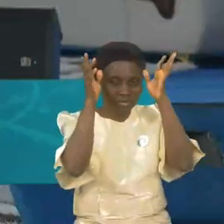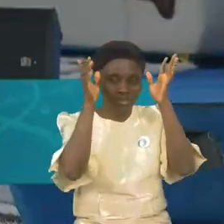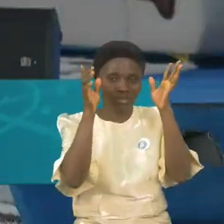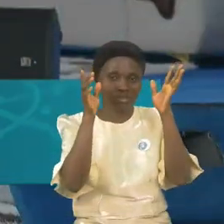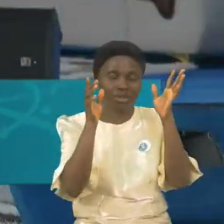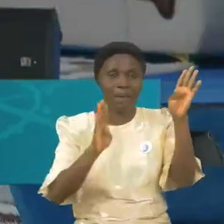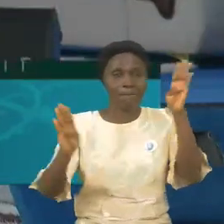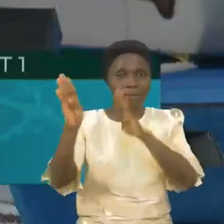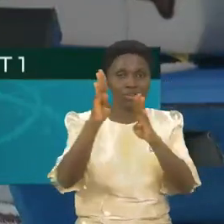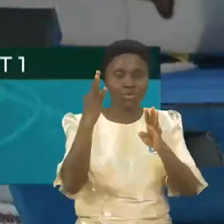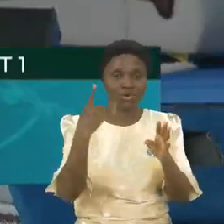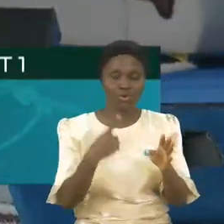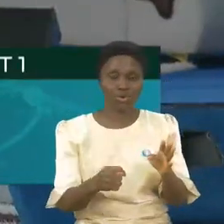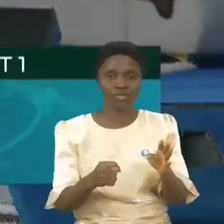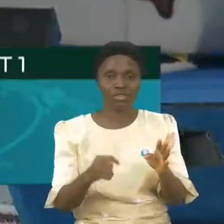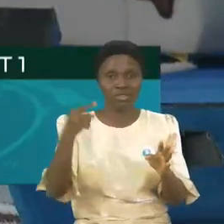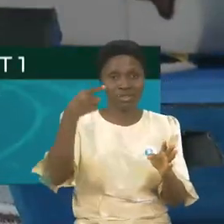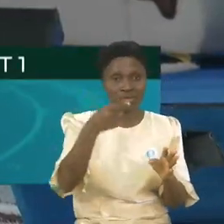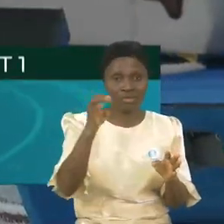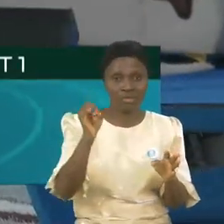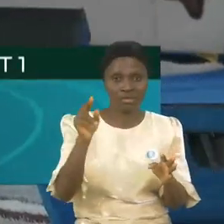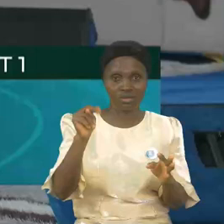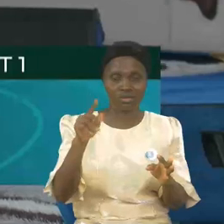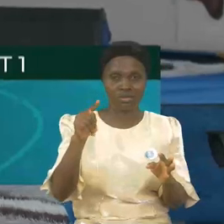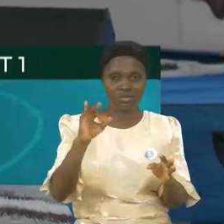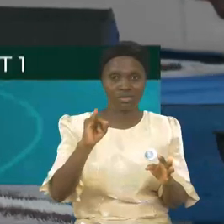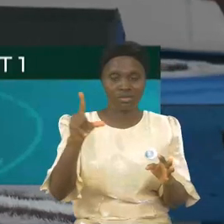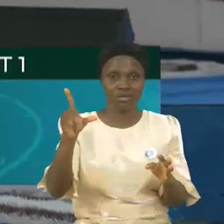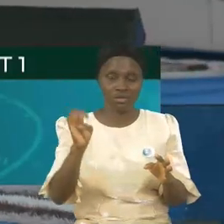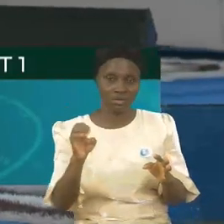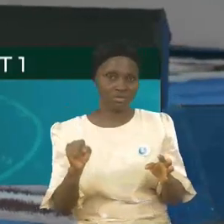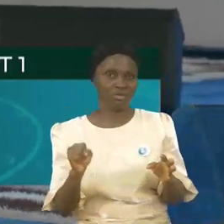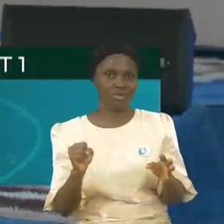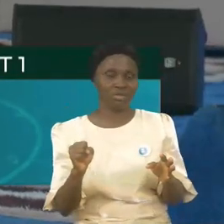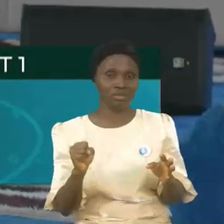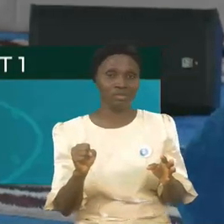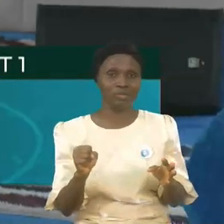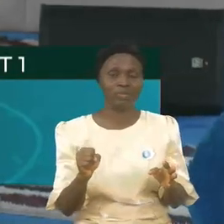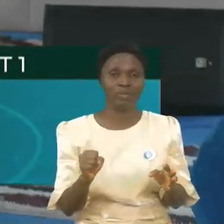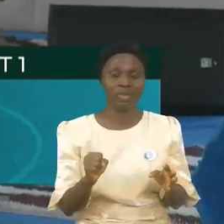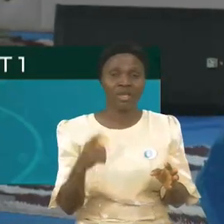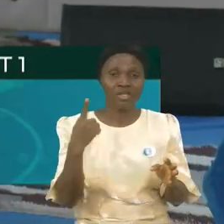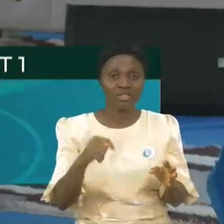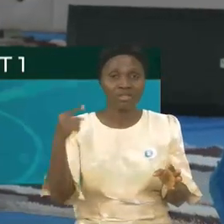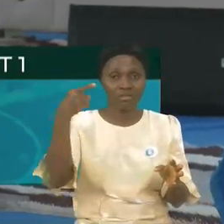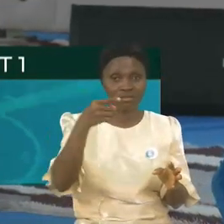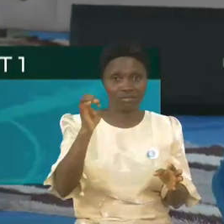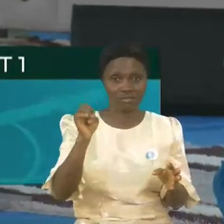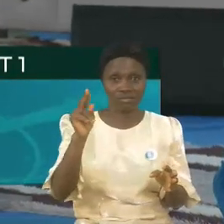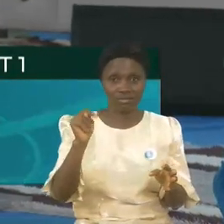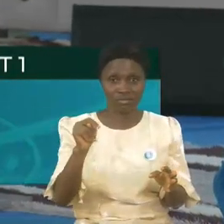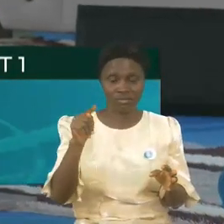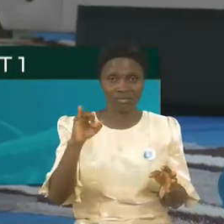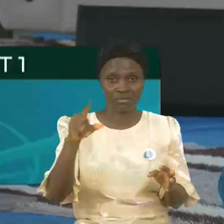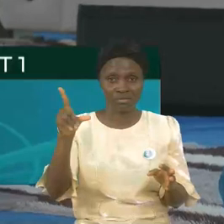choses ici une mur un nous allons voir ici les combats orageux et féroces du conflit des